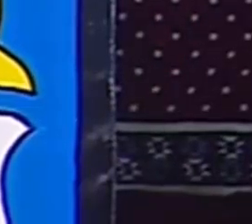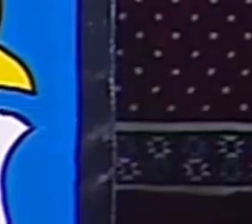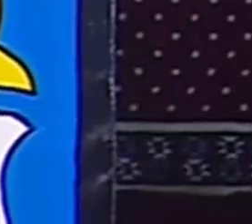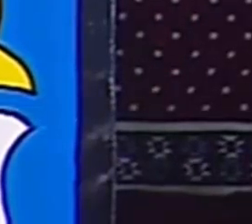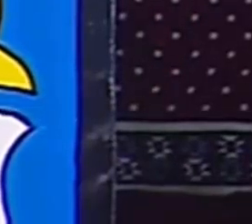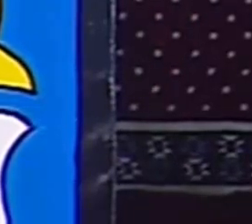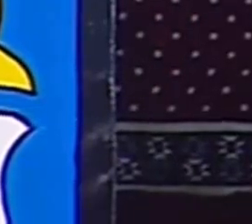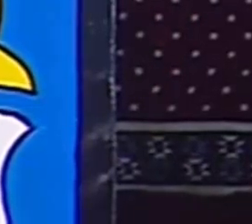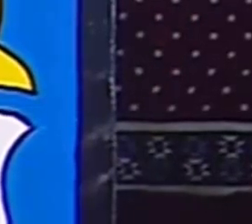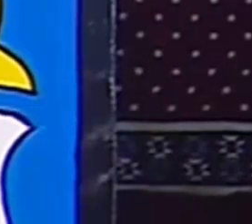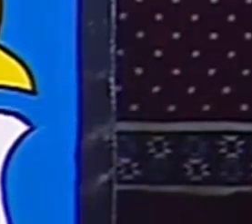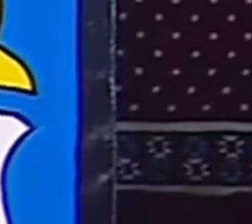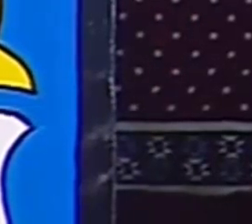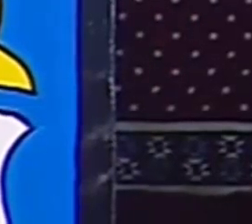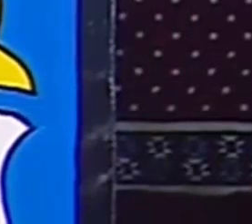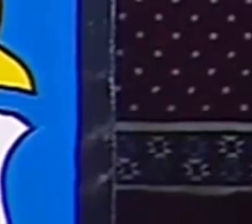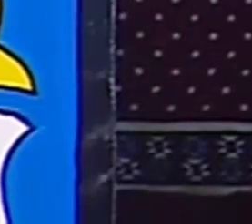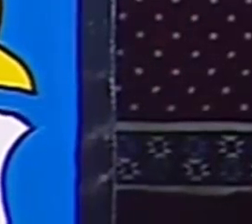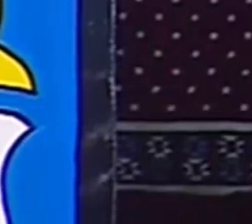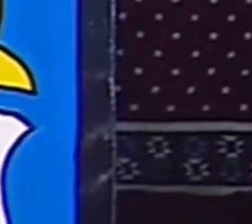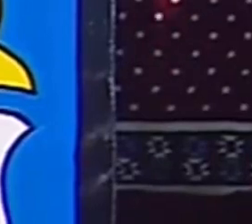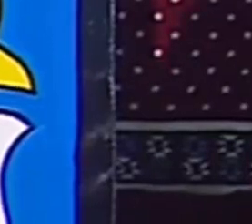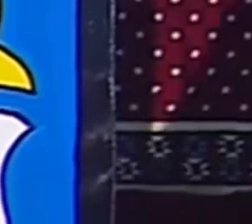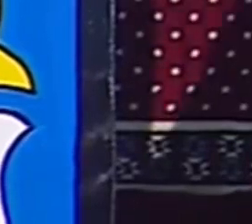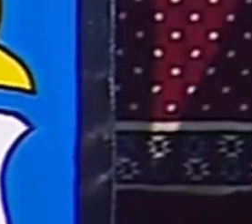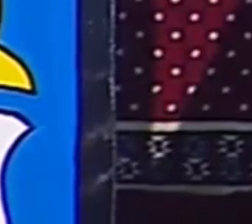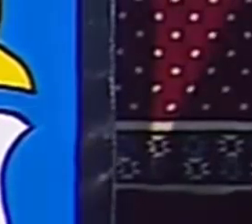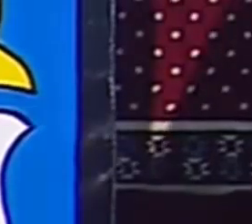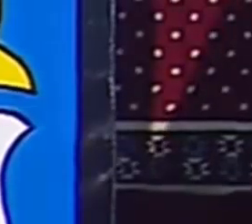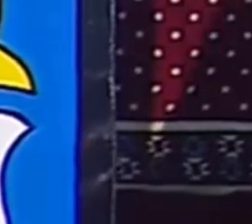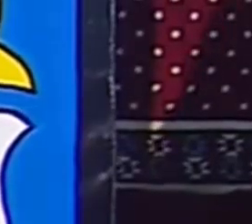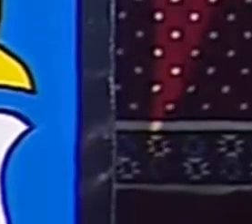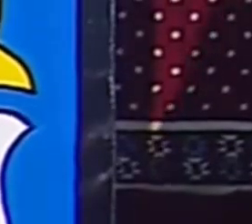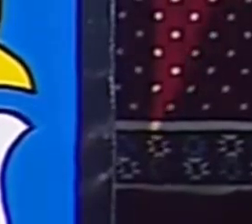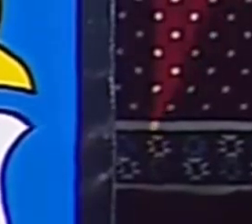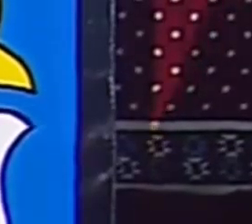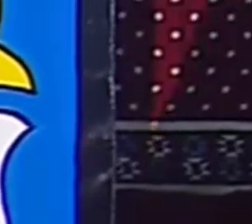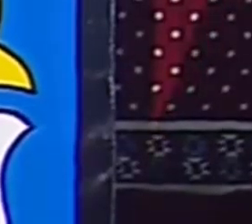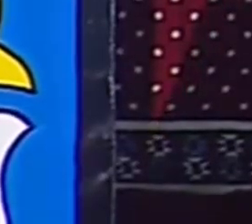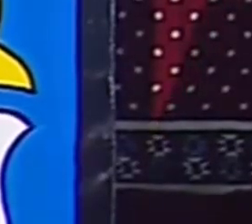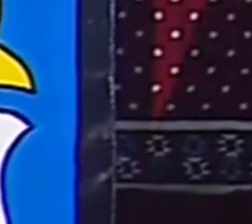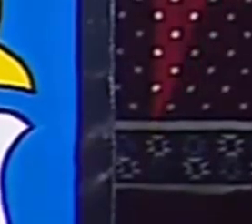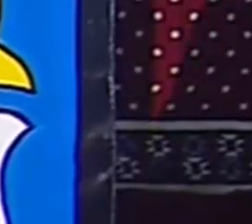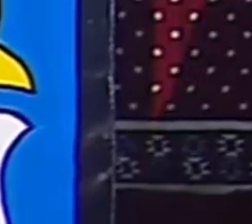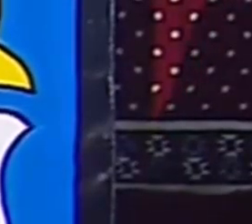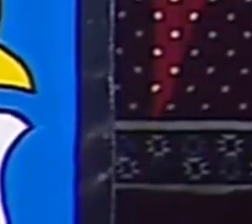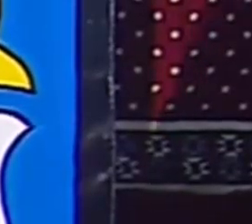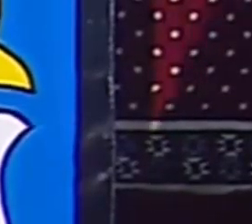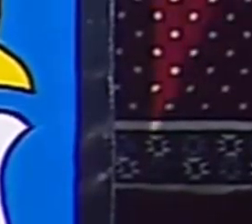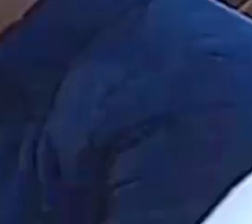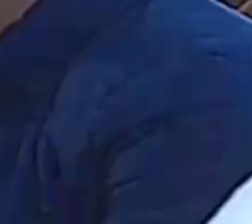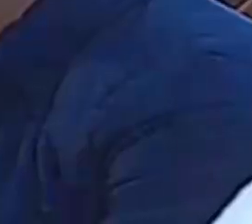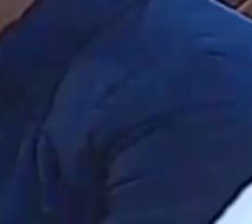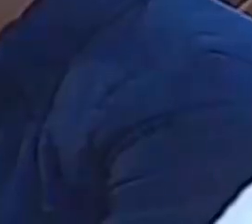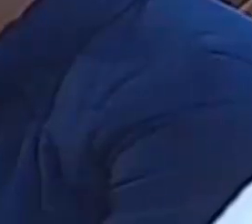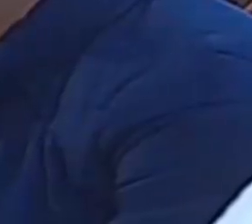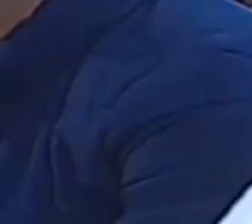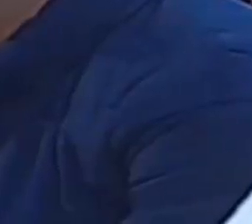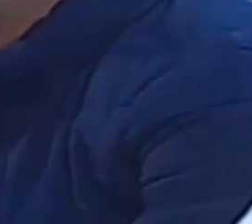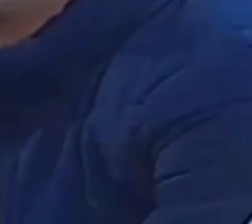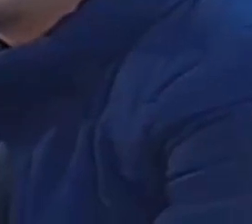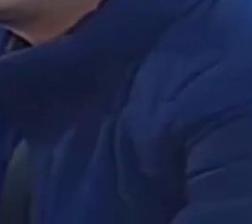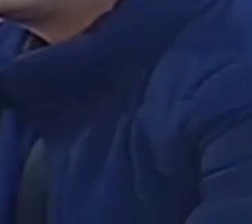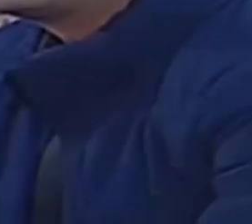إلى البناء والتعمير والرحمة والسماحة والألفة والمودة فيأخذك إلى صحيح الأديان